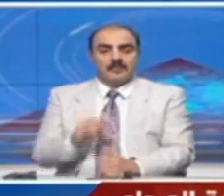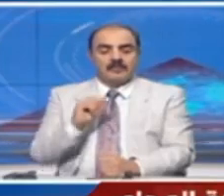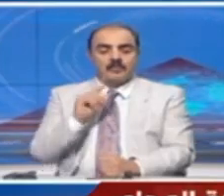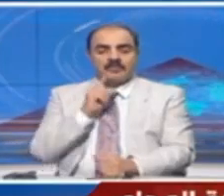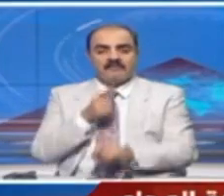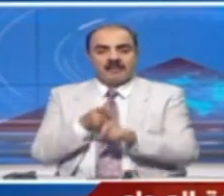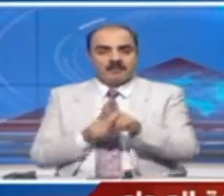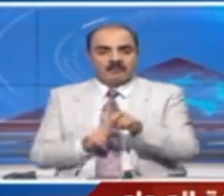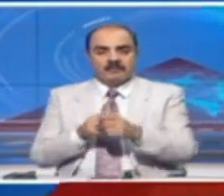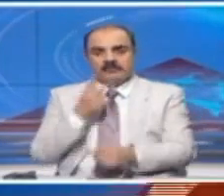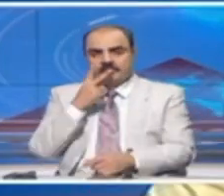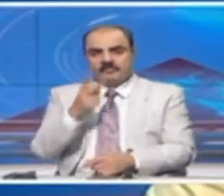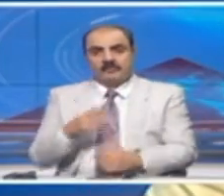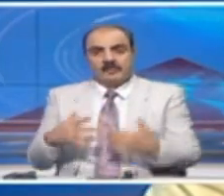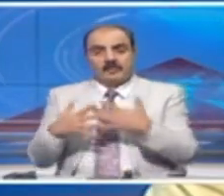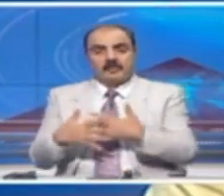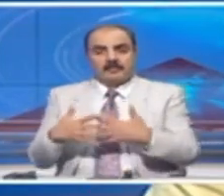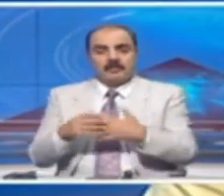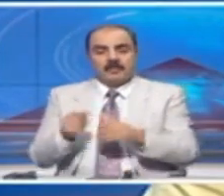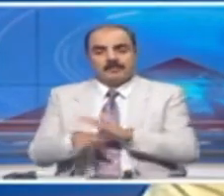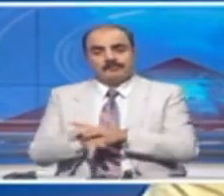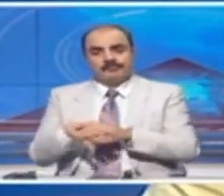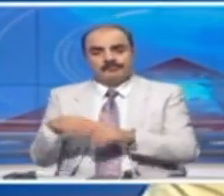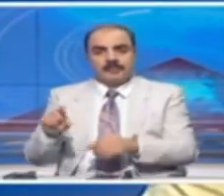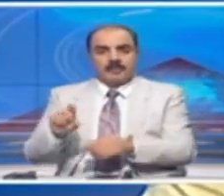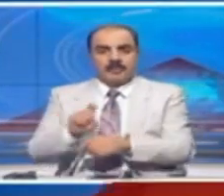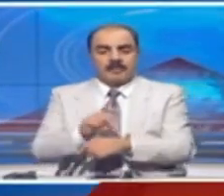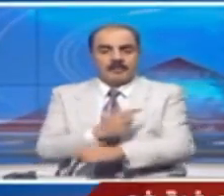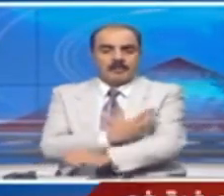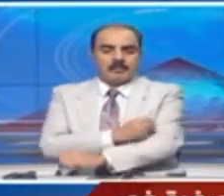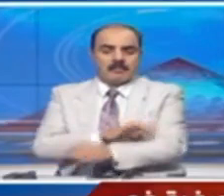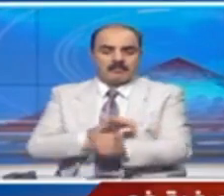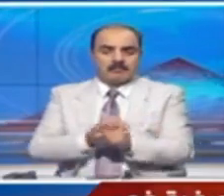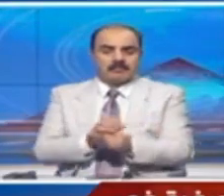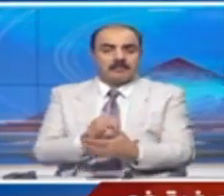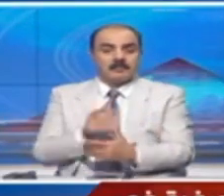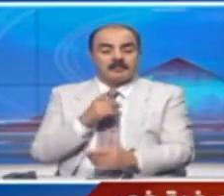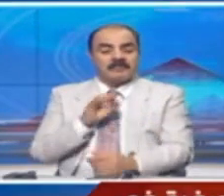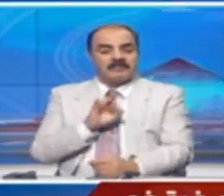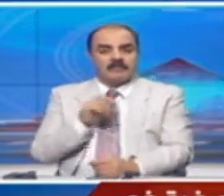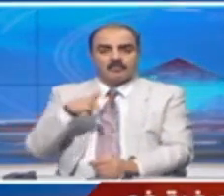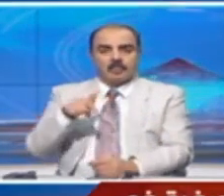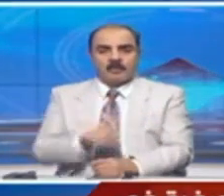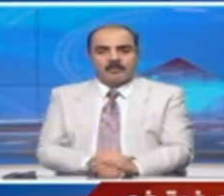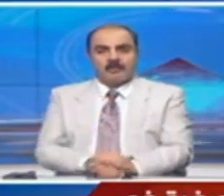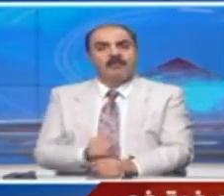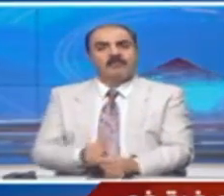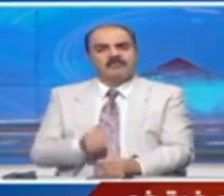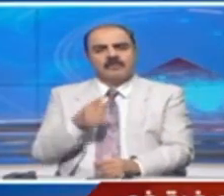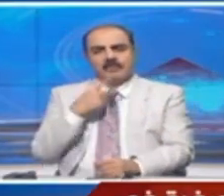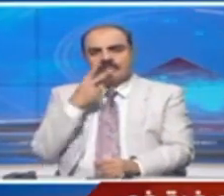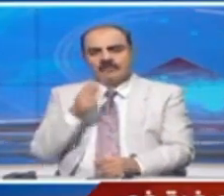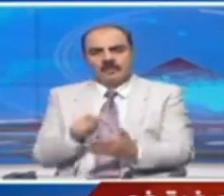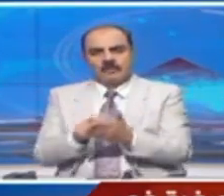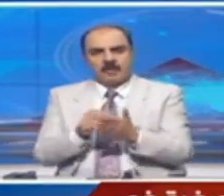تفقد الدكتور مصطفى مدبولي رئيس مجلس الوزراء مصنع إنتاج اللقاحات بمجمع مصانع فاكسيرا بمدينة السادس من أكتوبر للوقوف